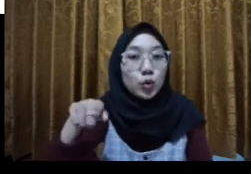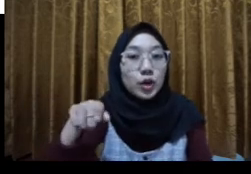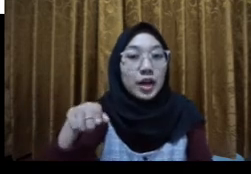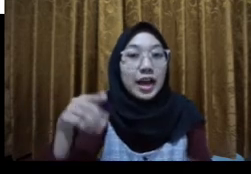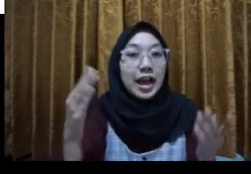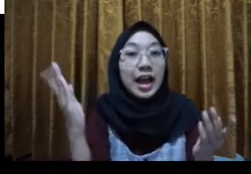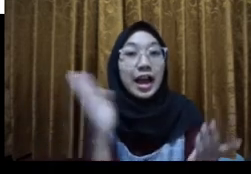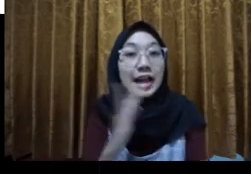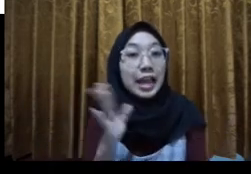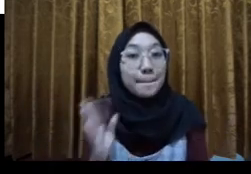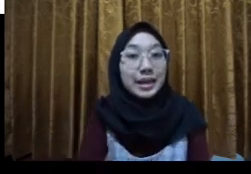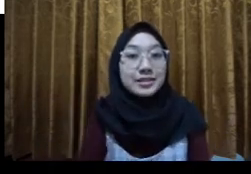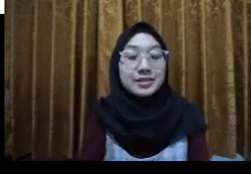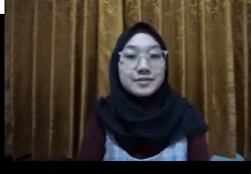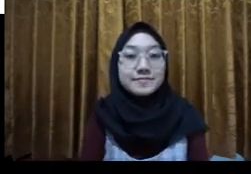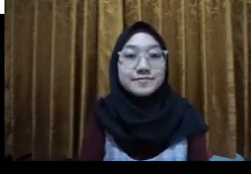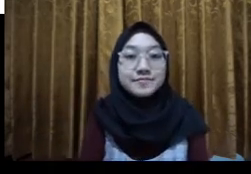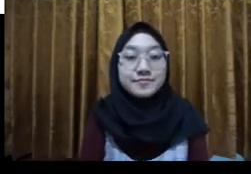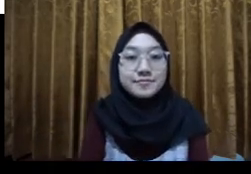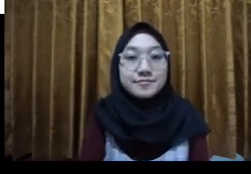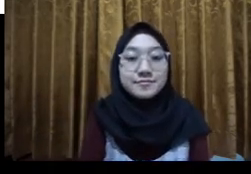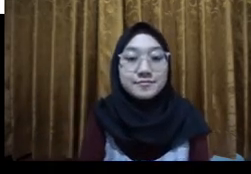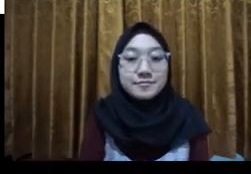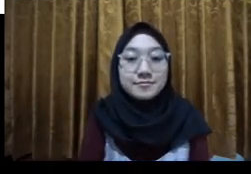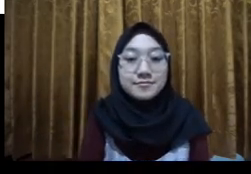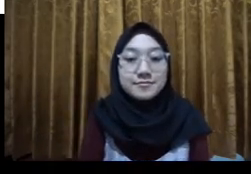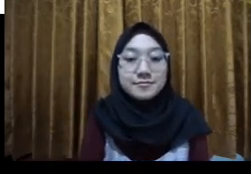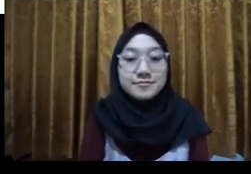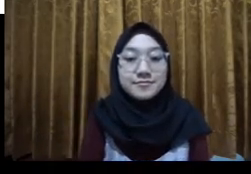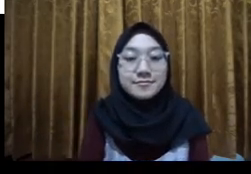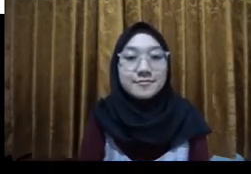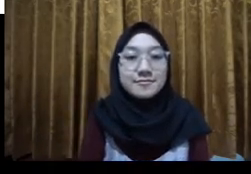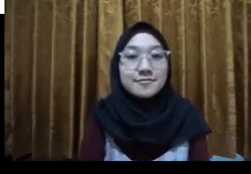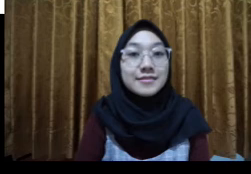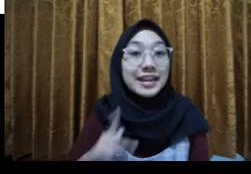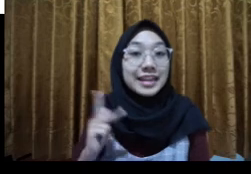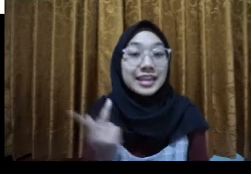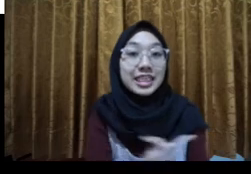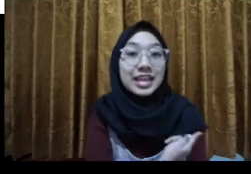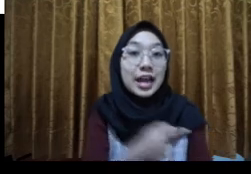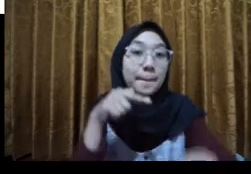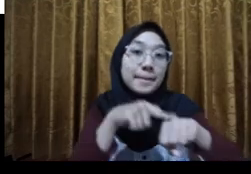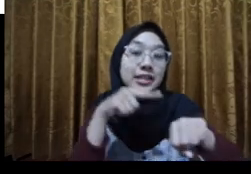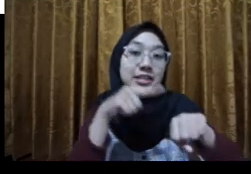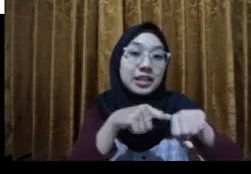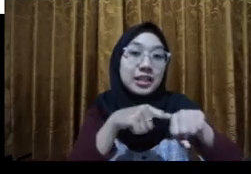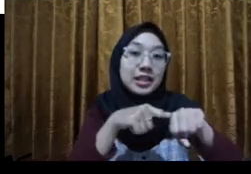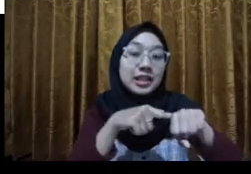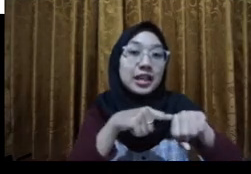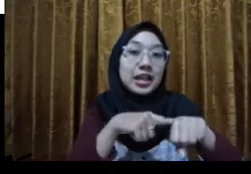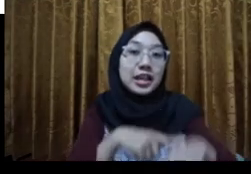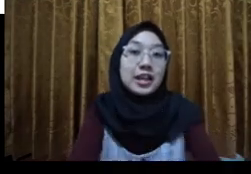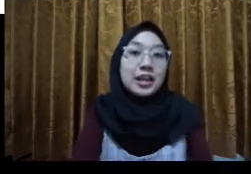dia berhenti membaca, itu artinya halamannya sudah berakhir. Caranya kita panah bawah